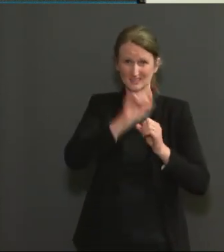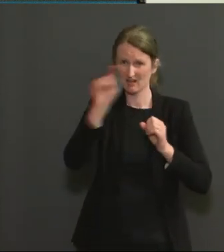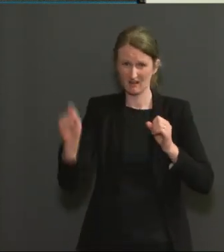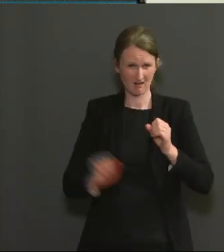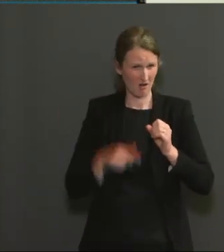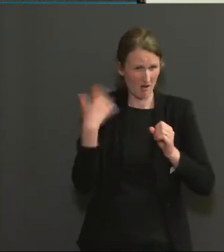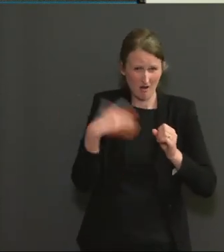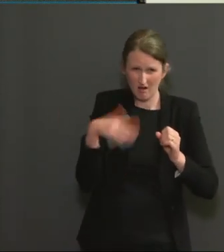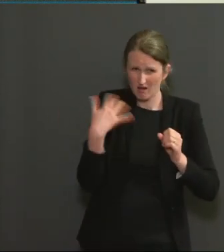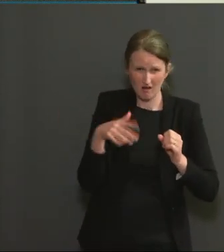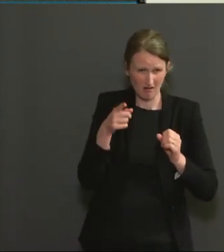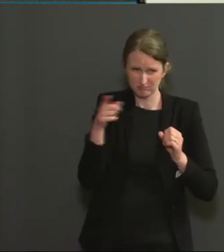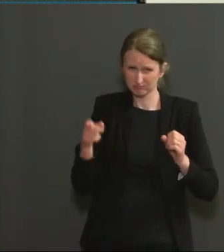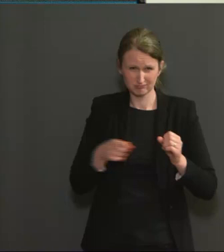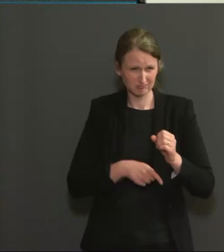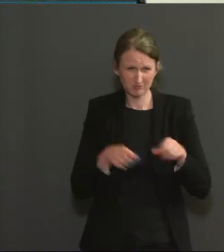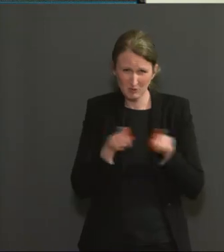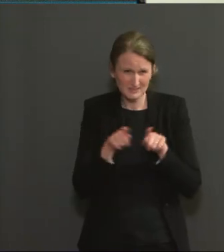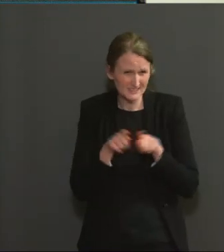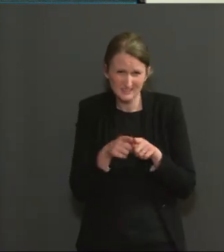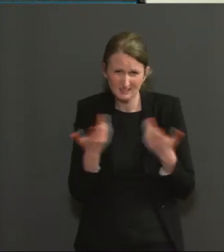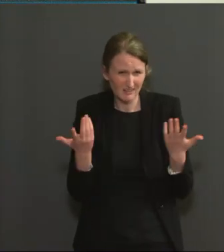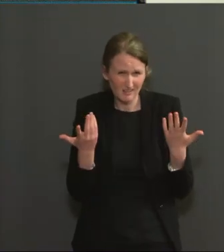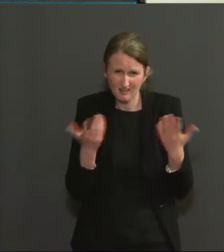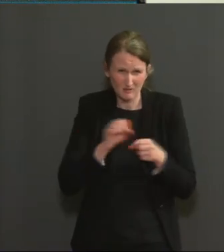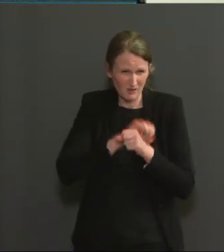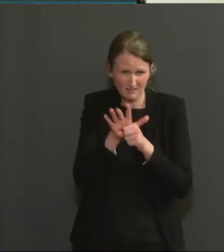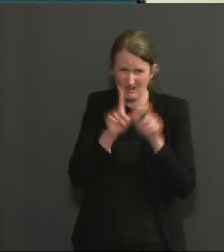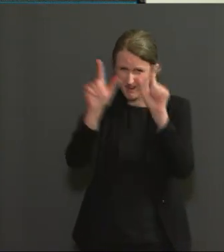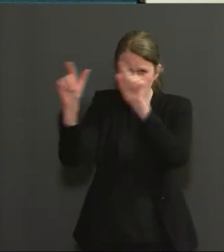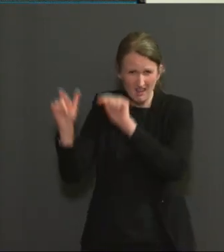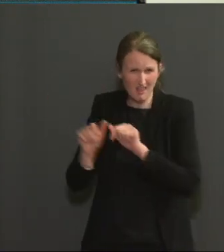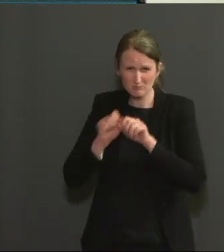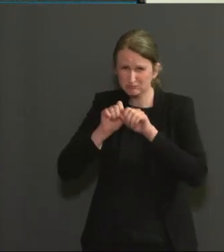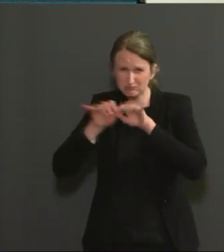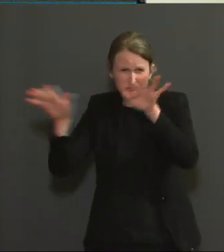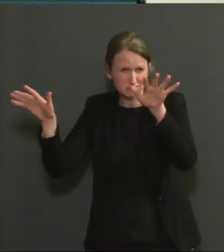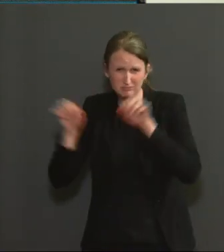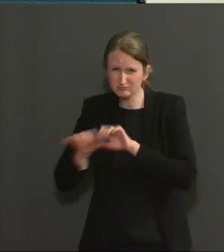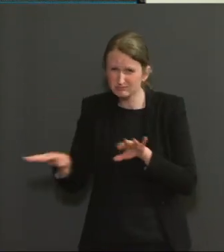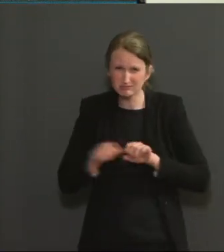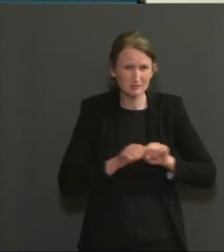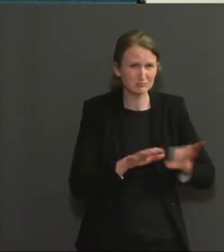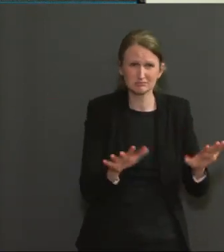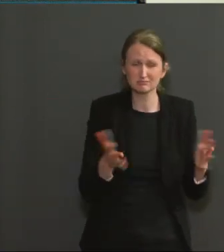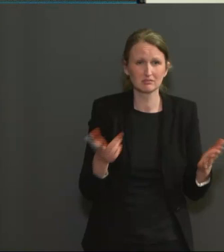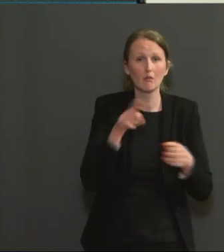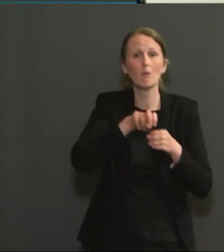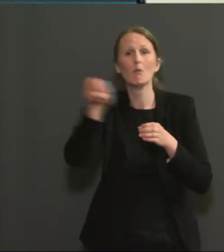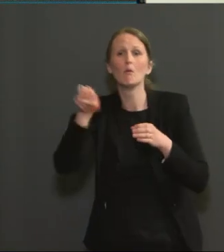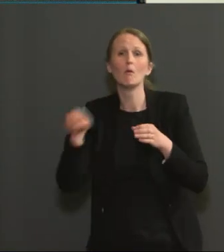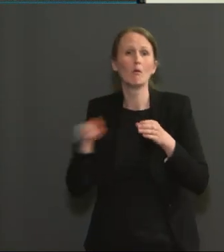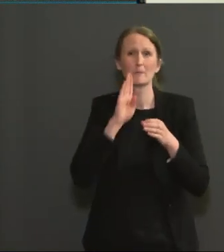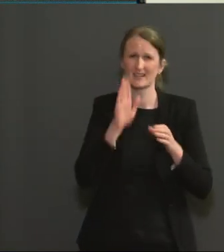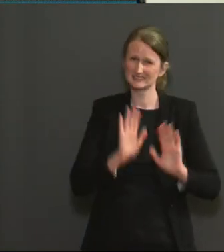nous ont une épidémiologie qui n'est pas spécialement favorable le taux d'infection est actuellement relativement élevé auou plus